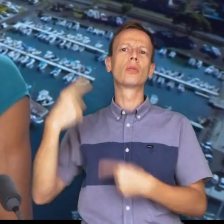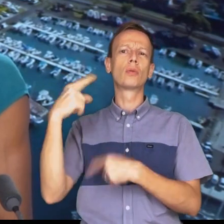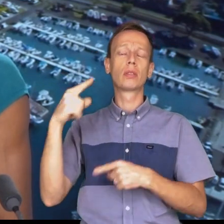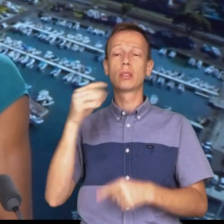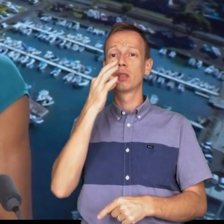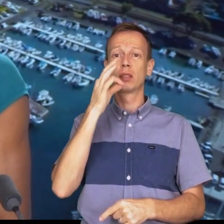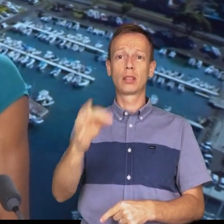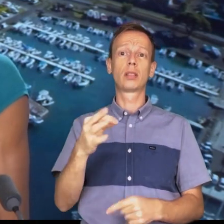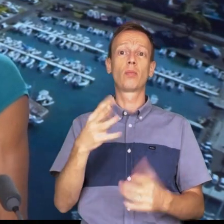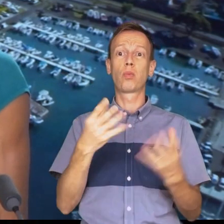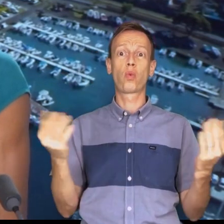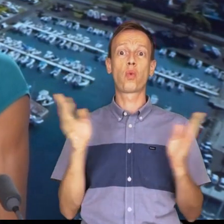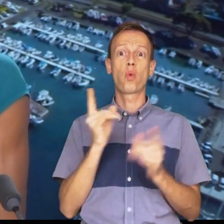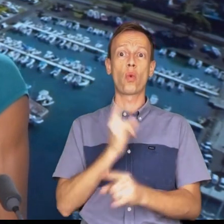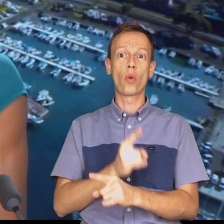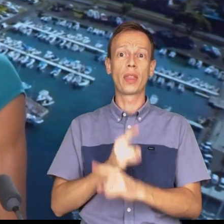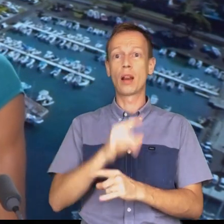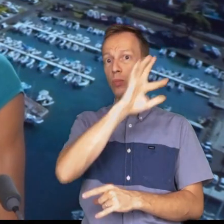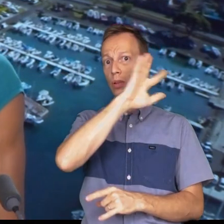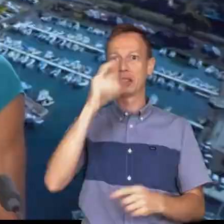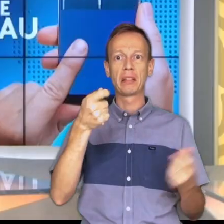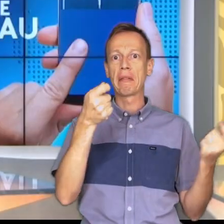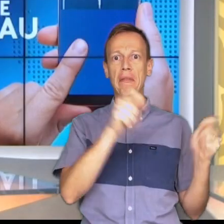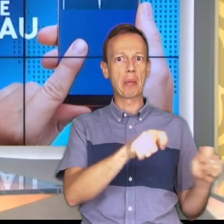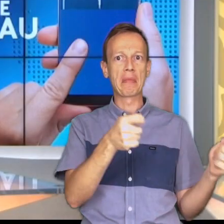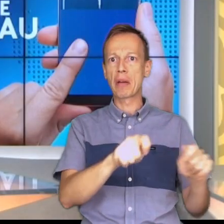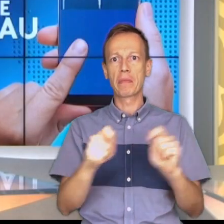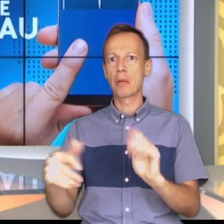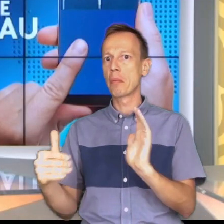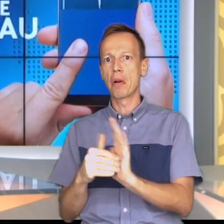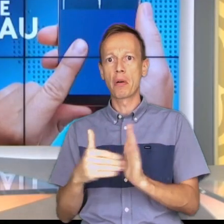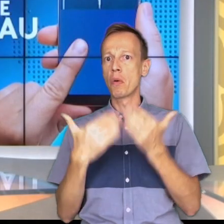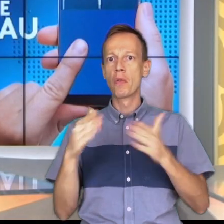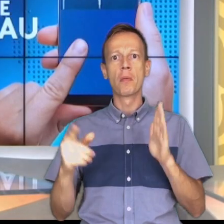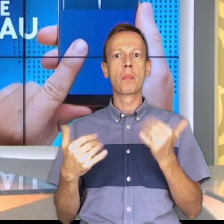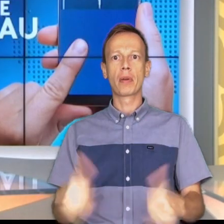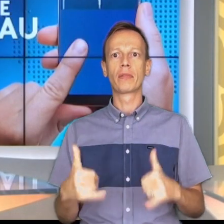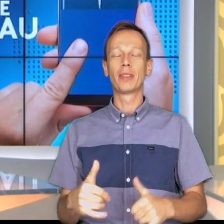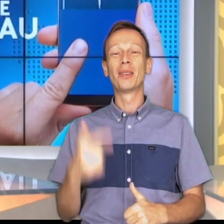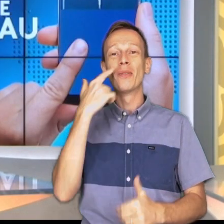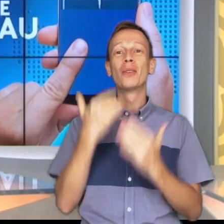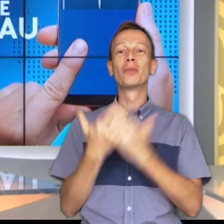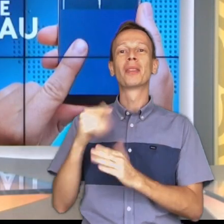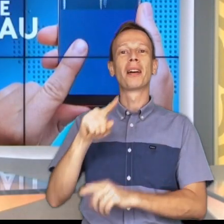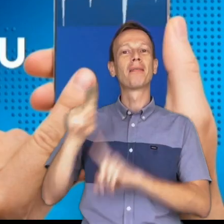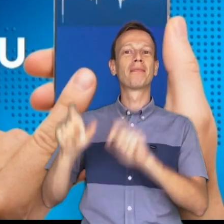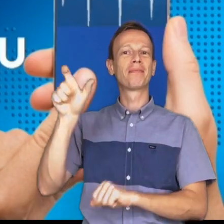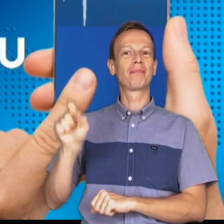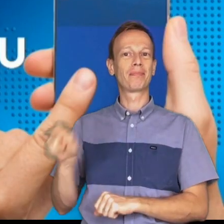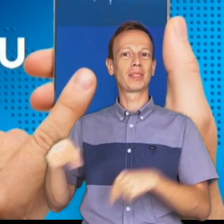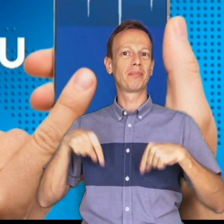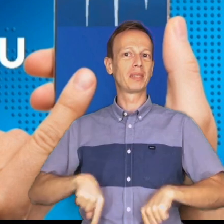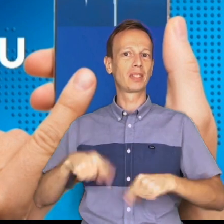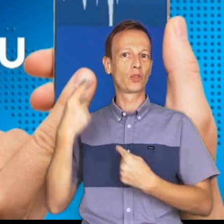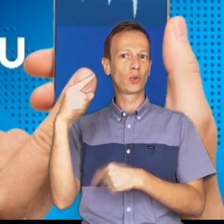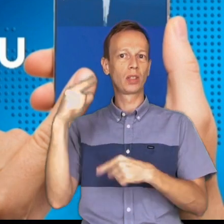Polynésie sont toujours porte close. Je vous propose de l'écouter. Elle répond à Ibrahim Ahmedazi dans le cadre de l'invité café. Déjà